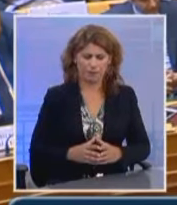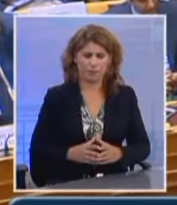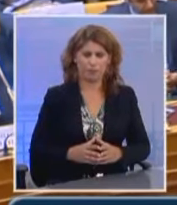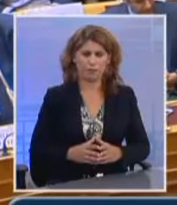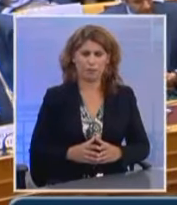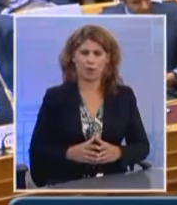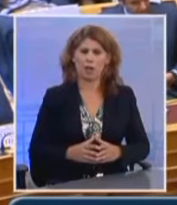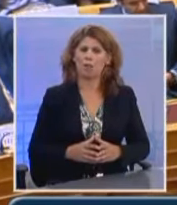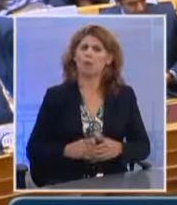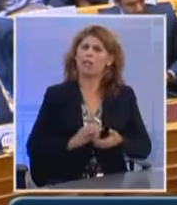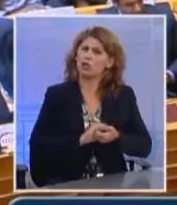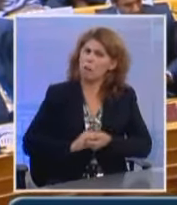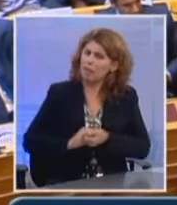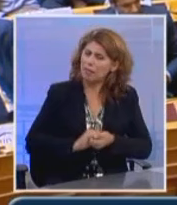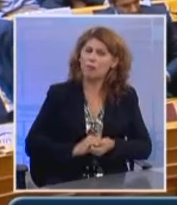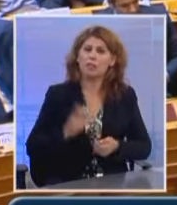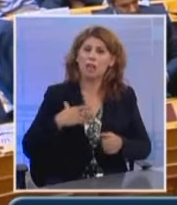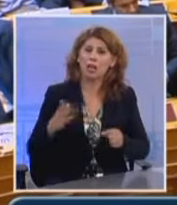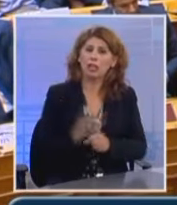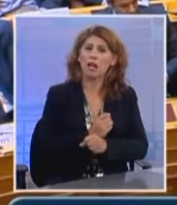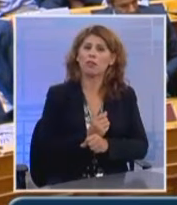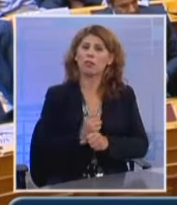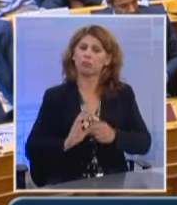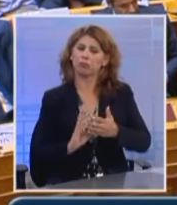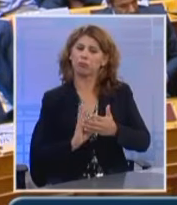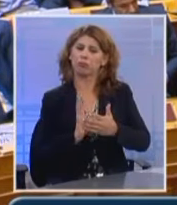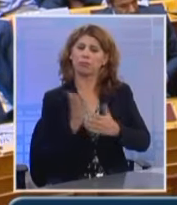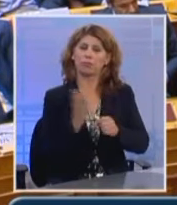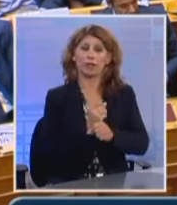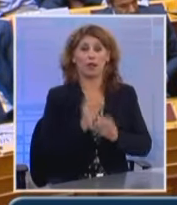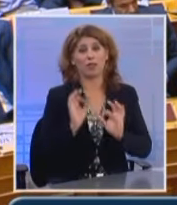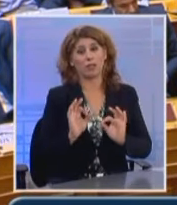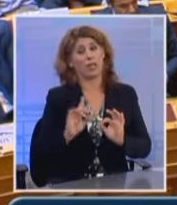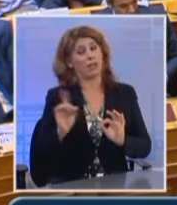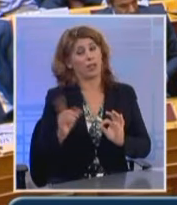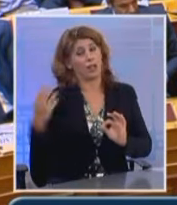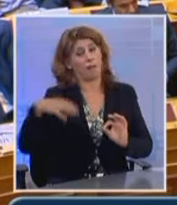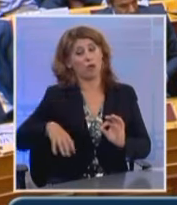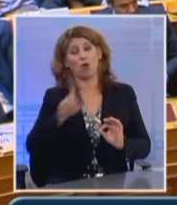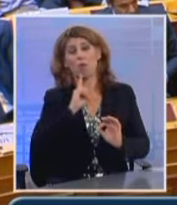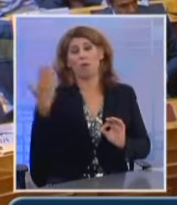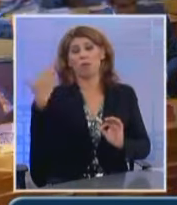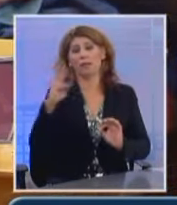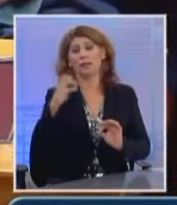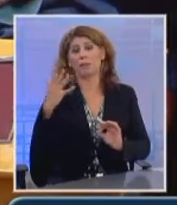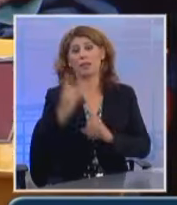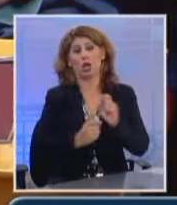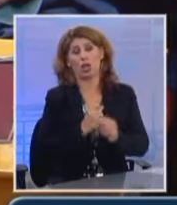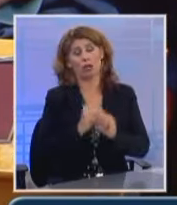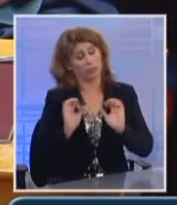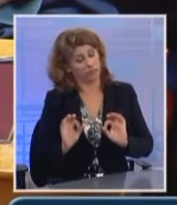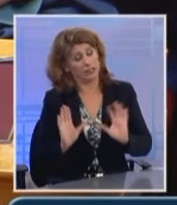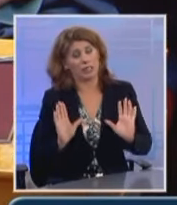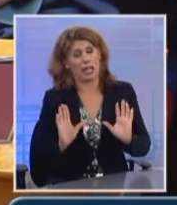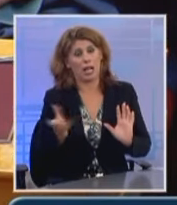μας όργανα και έχουμε προοδεύσει και έχουμε πετύχει. Φυσικά δεν είμαστε στην εποχή πριν 35 χρόνια. Θα κάνω κάποιες